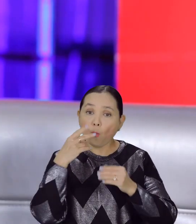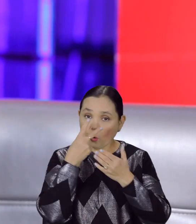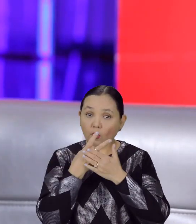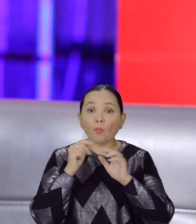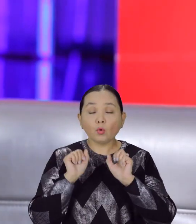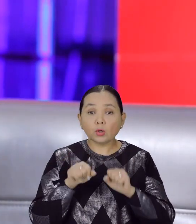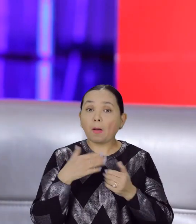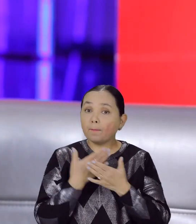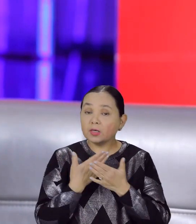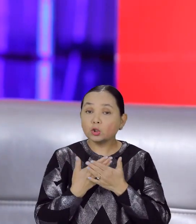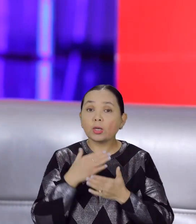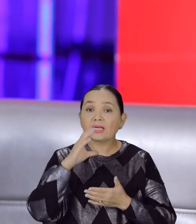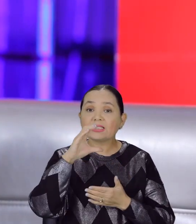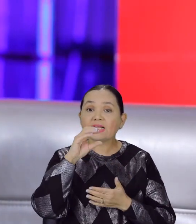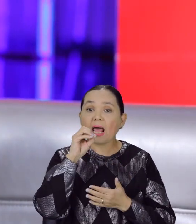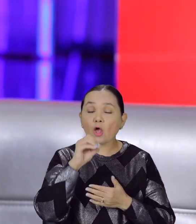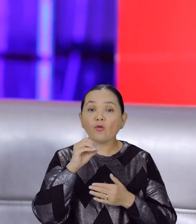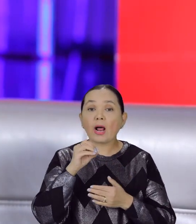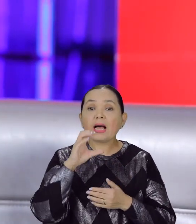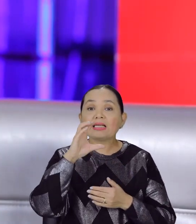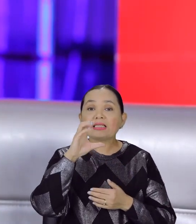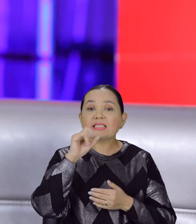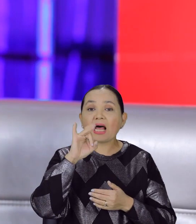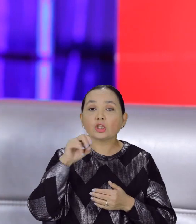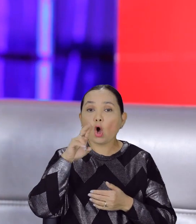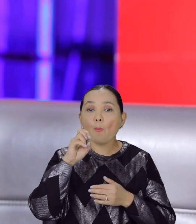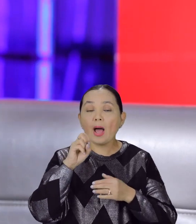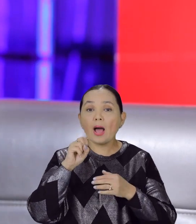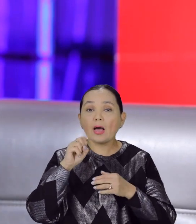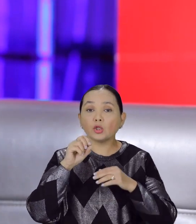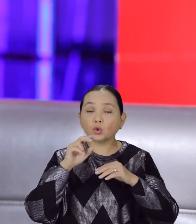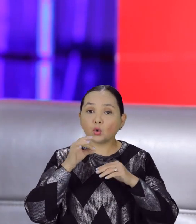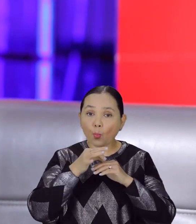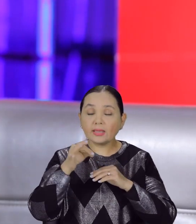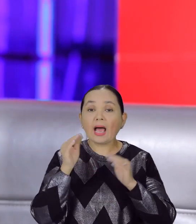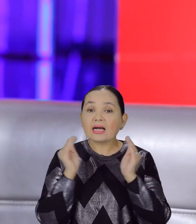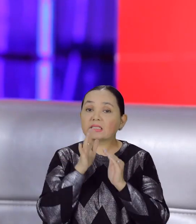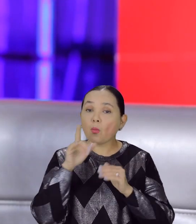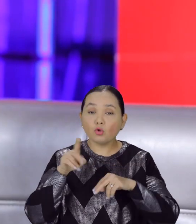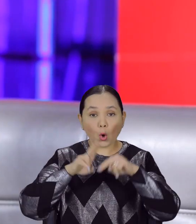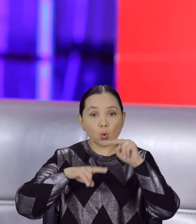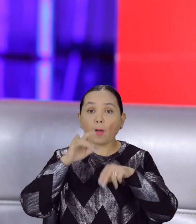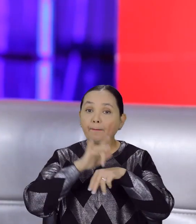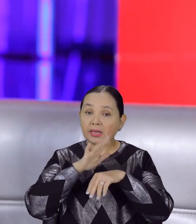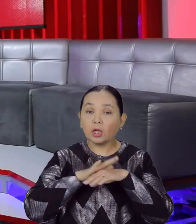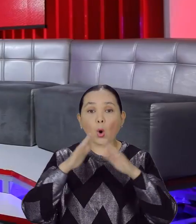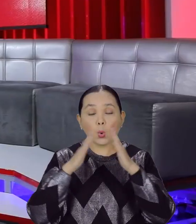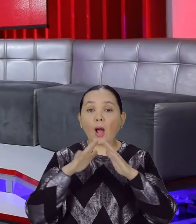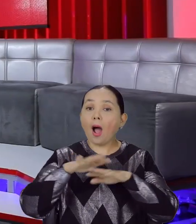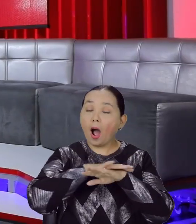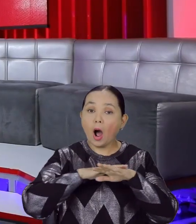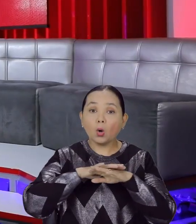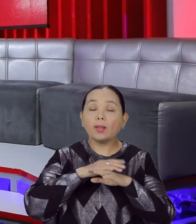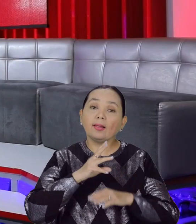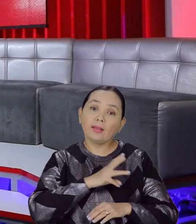bo'lish mumkin. Misol uchun Sirdaryo viloyatining Sardoba tumanida qad rostlayotgan, qisqa muddat ichida qurib bitkazilgan uy aholi